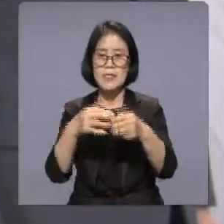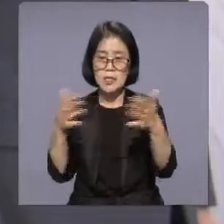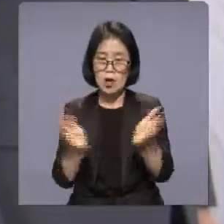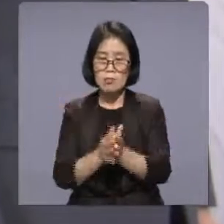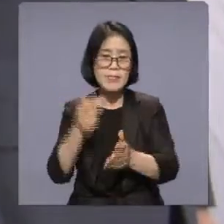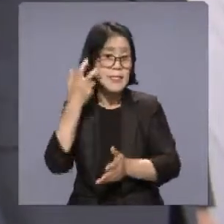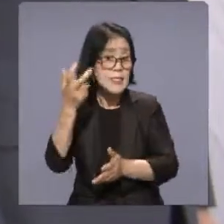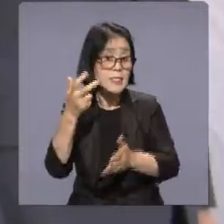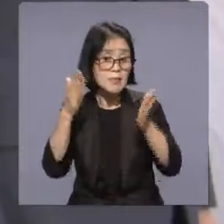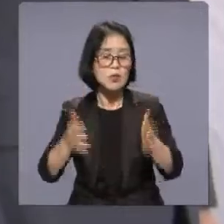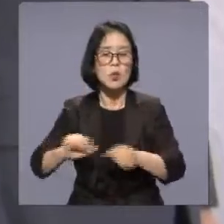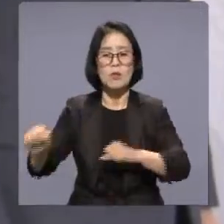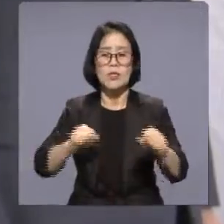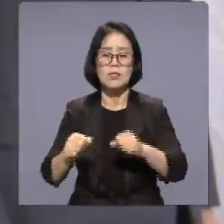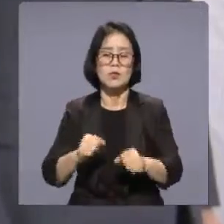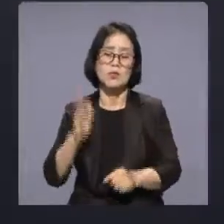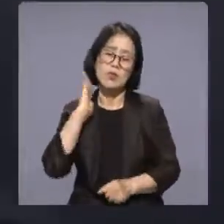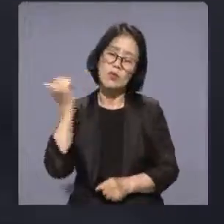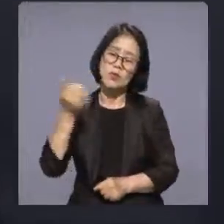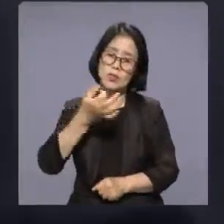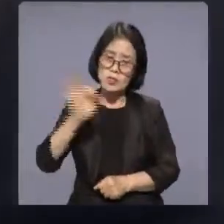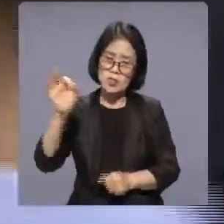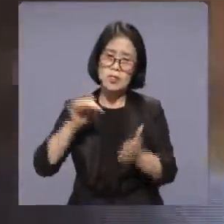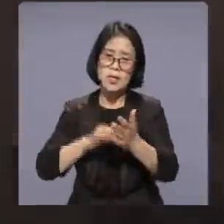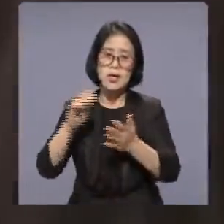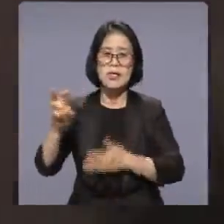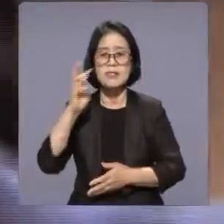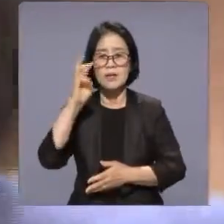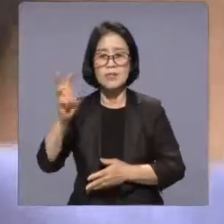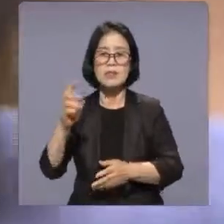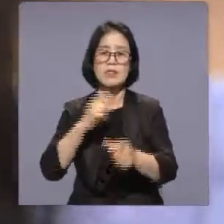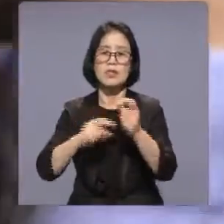70일이며 대통령 승인하에 30일